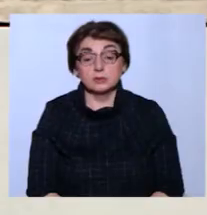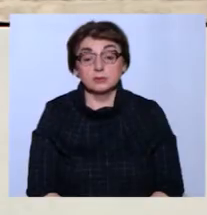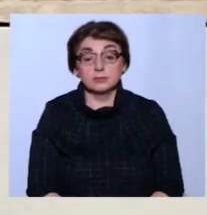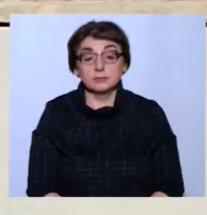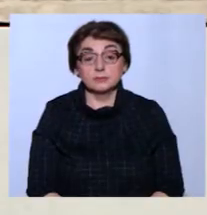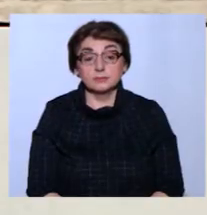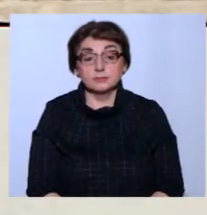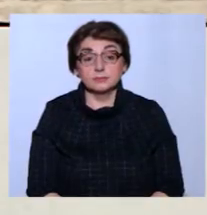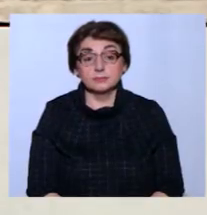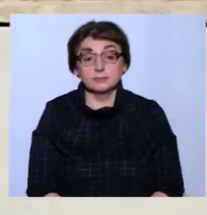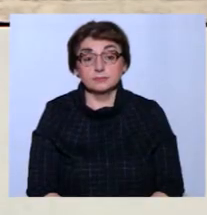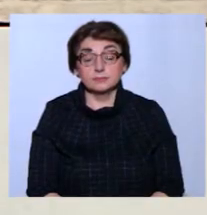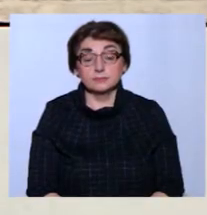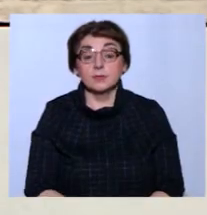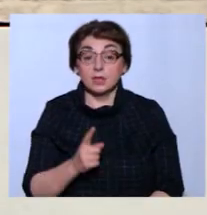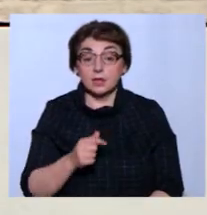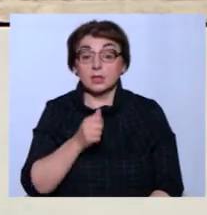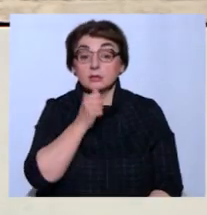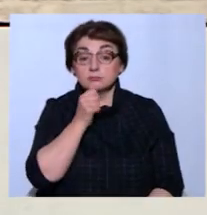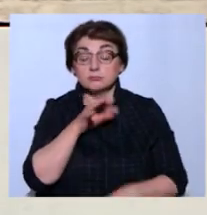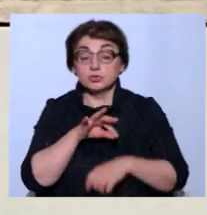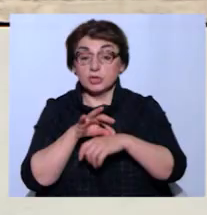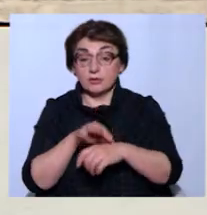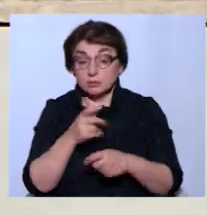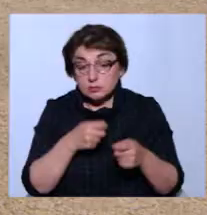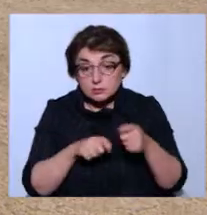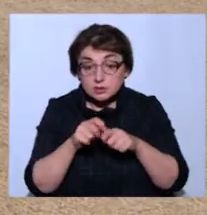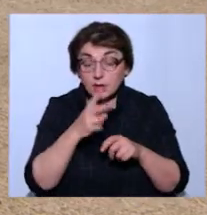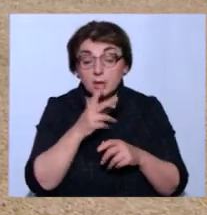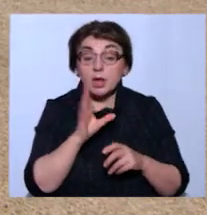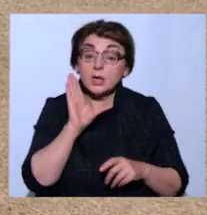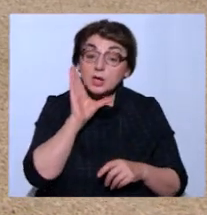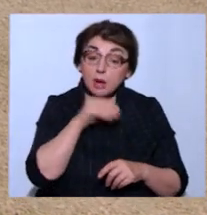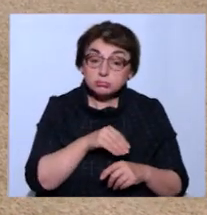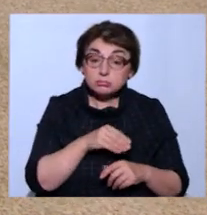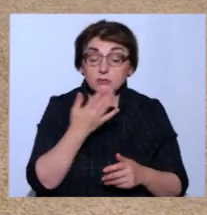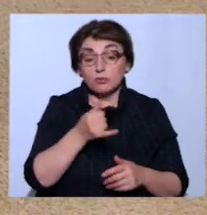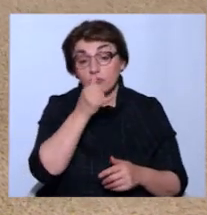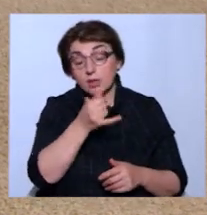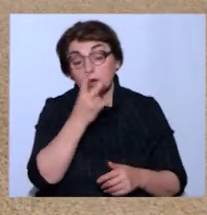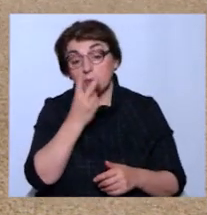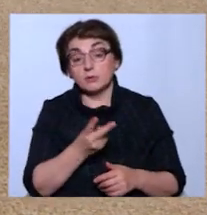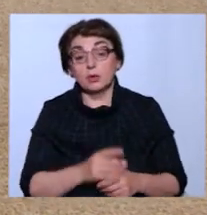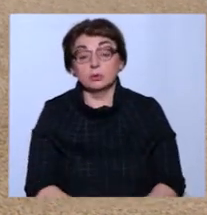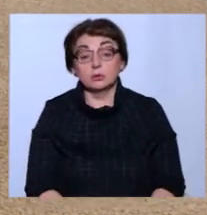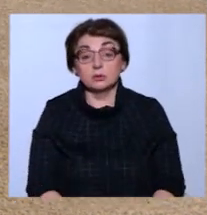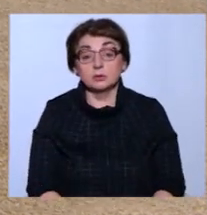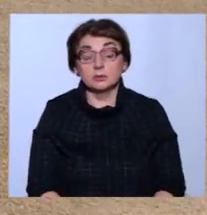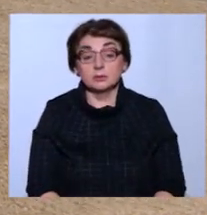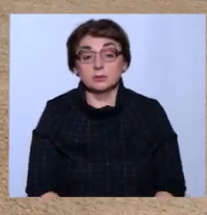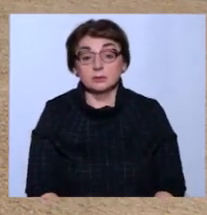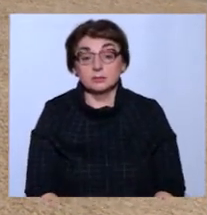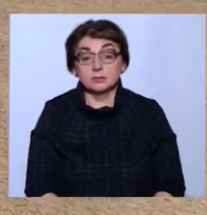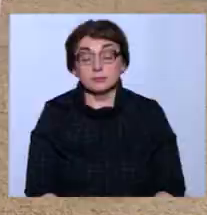შევძლებთ. ეხლა კი ჩავატაროთ ჩვენ ცდა და ნახოთ, შევძლებთ თუ არა ამოვაცოცოთ მაგნიტით